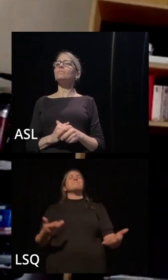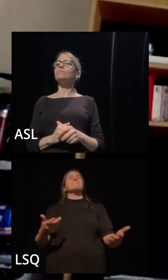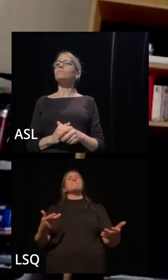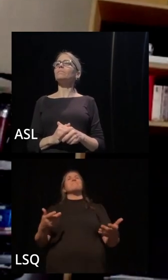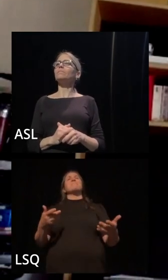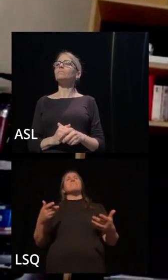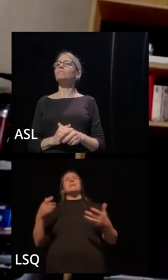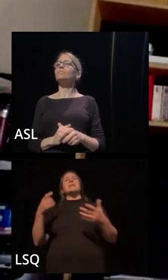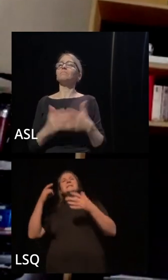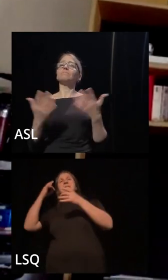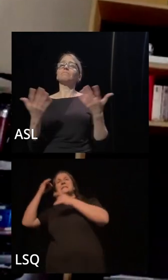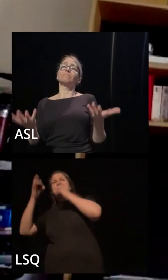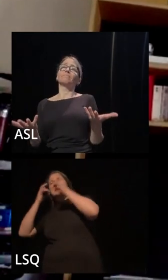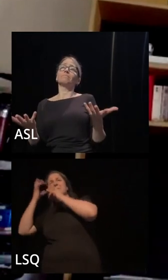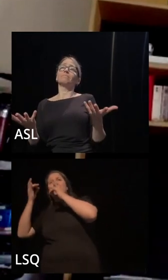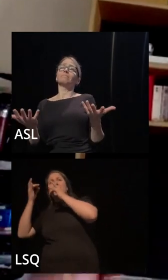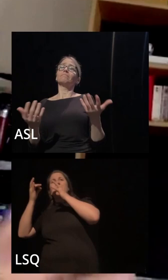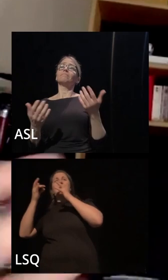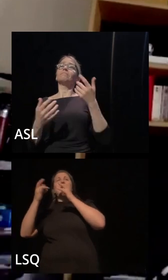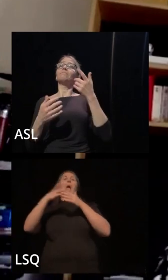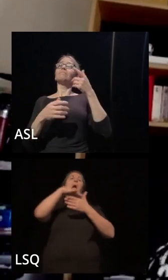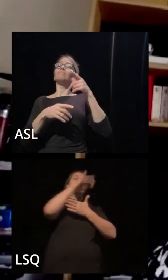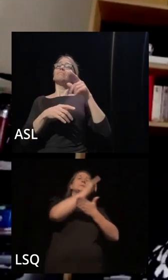au contact des dynamiques artistiques